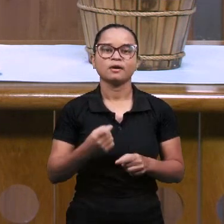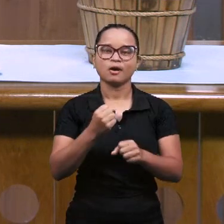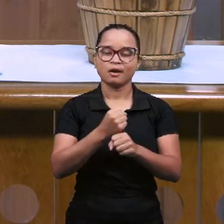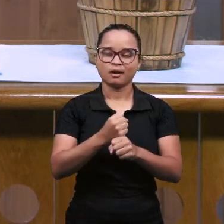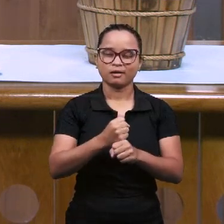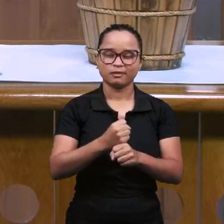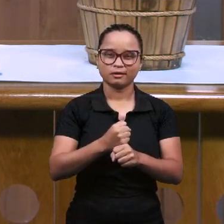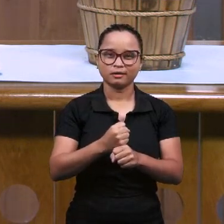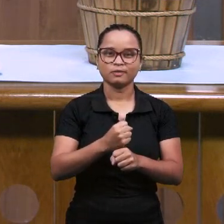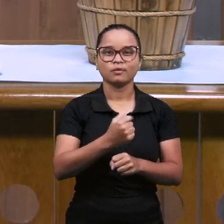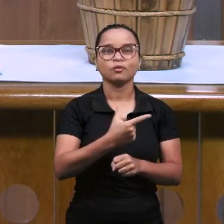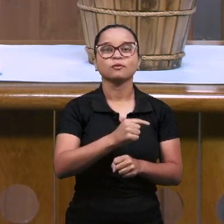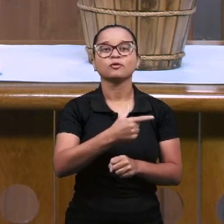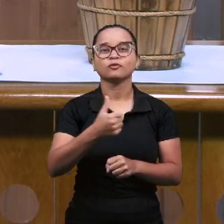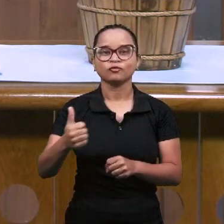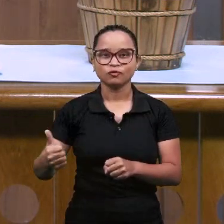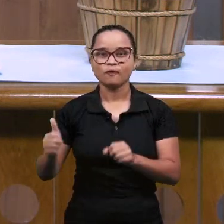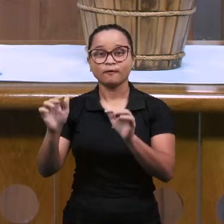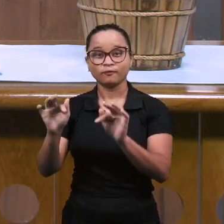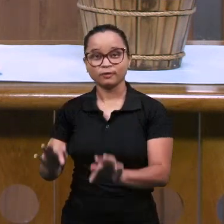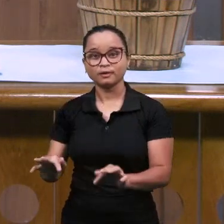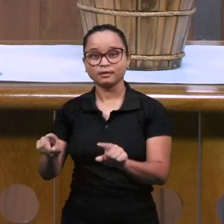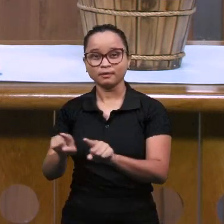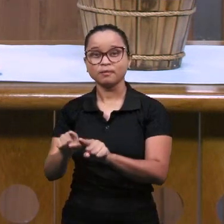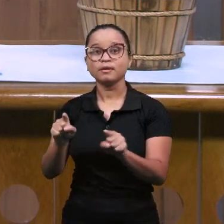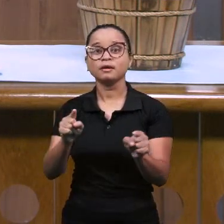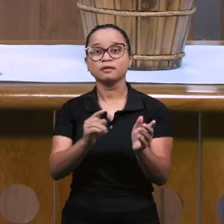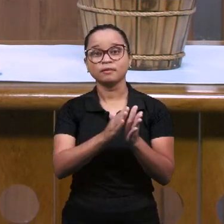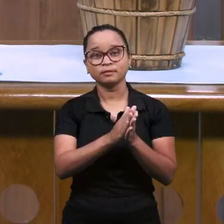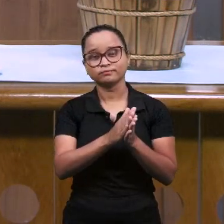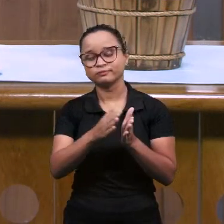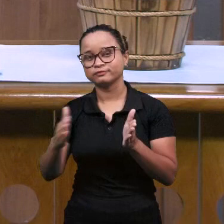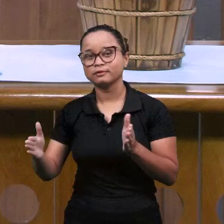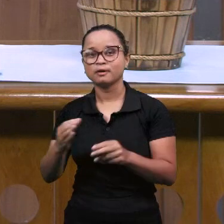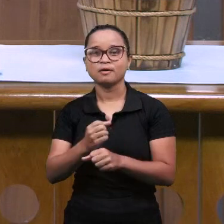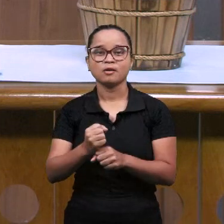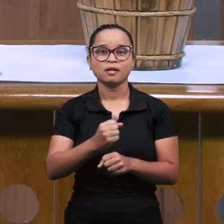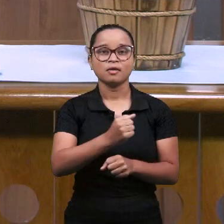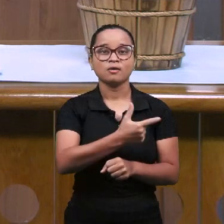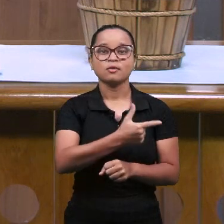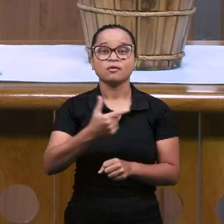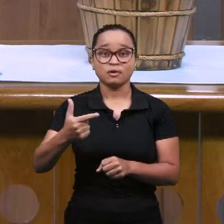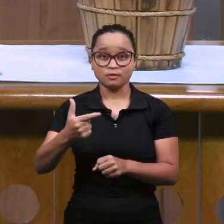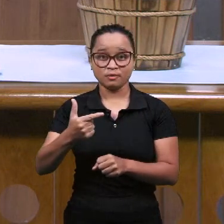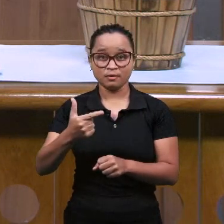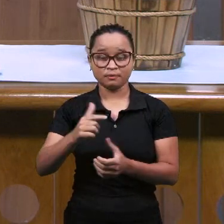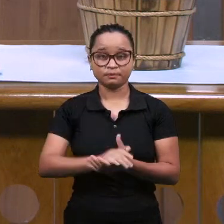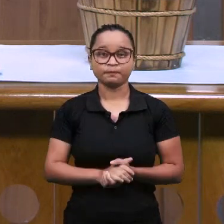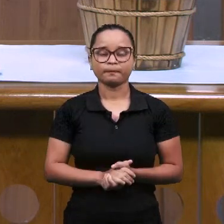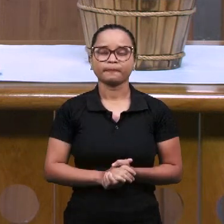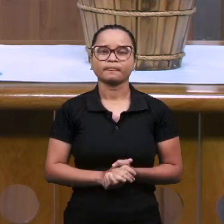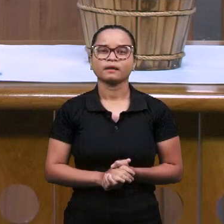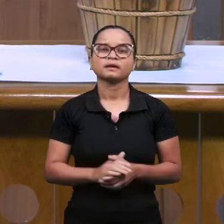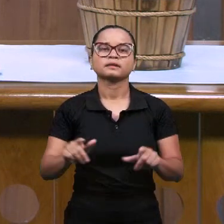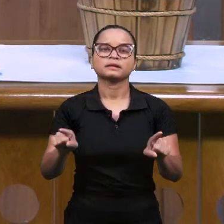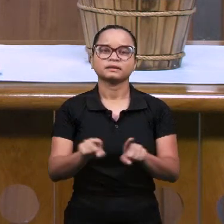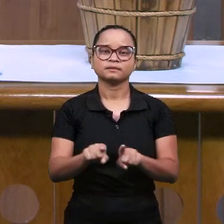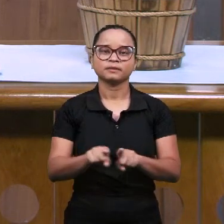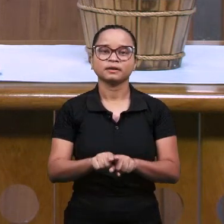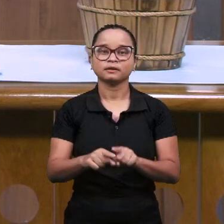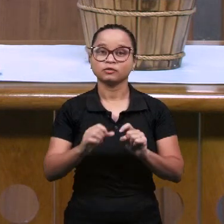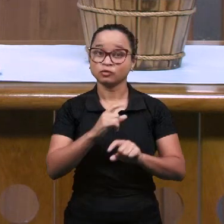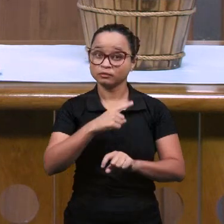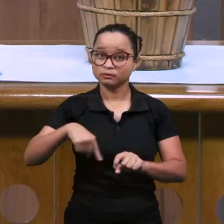pour une année qui est passée, une nouvelle année qui se commence. Pour cette nouvelle année, en quelques instants, nous allons donner